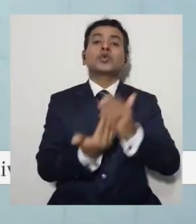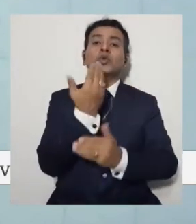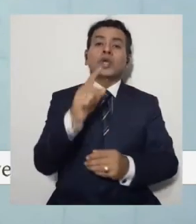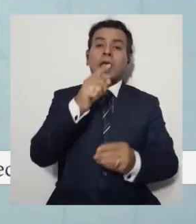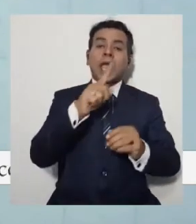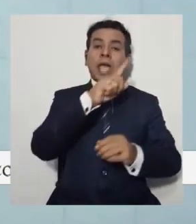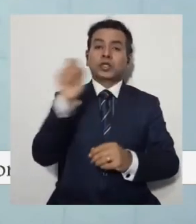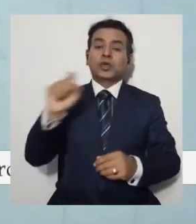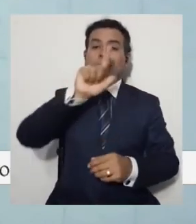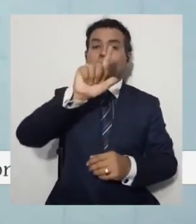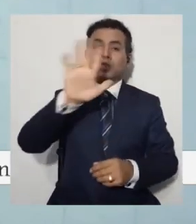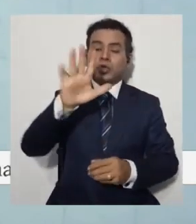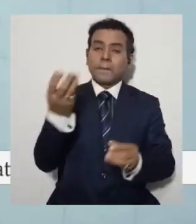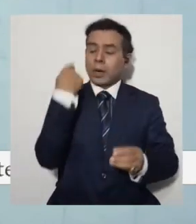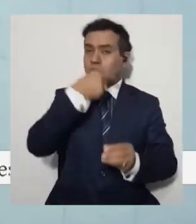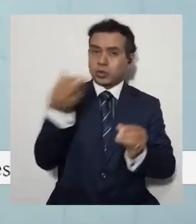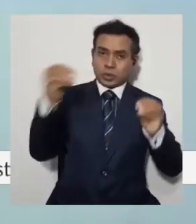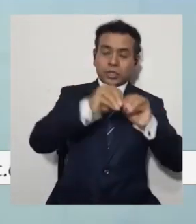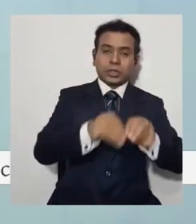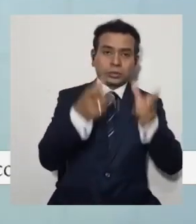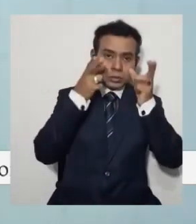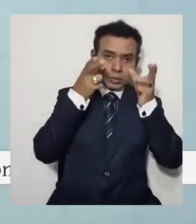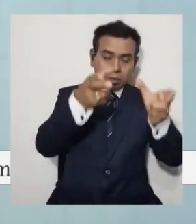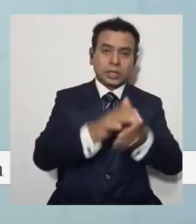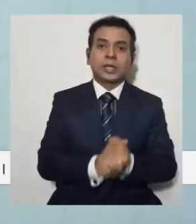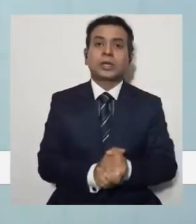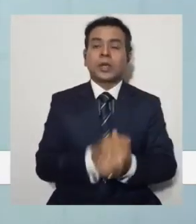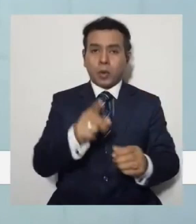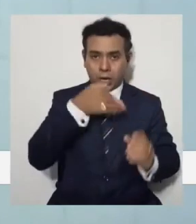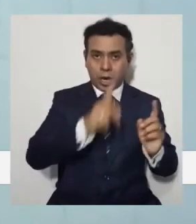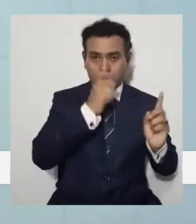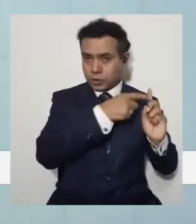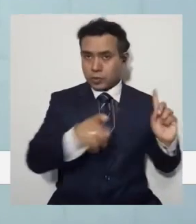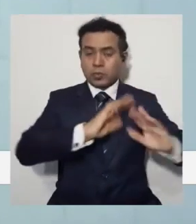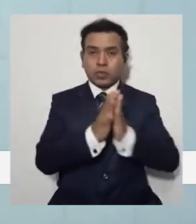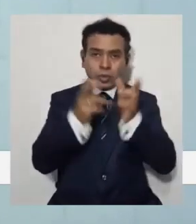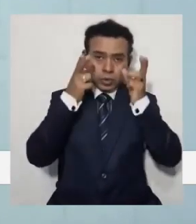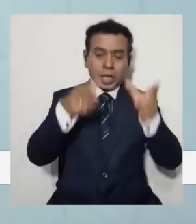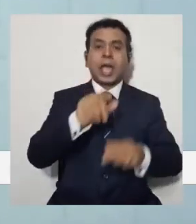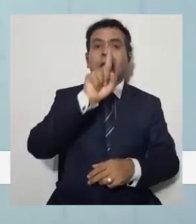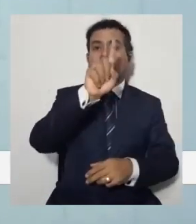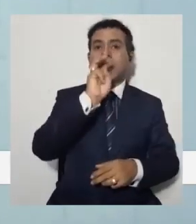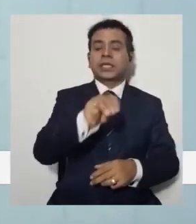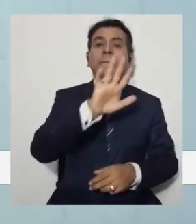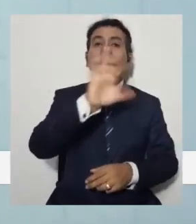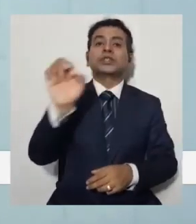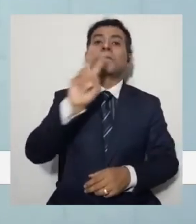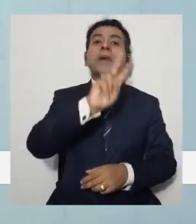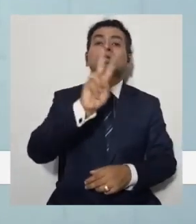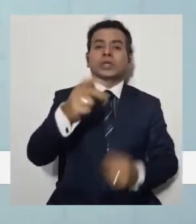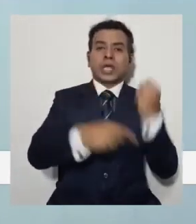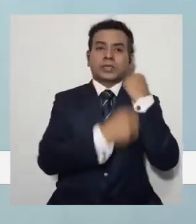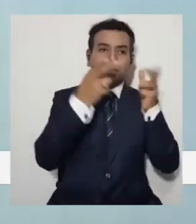এবং বর্তমানে মোট আইসোলেশন 1522 জন। আইসোলেশন থেকে ছাড় পেয়েছেন 24 ঘন্টা 73 জন এবং এ